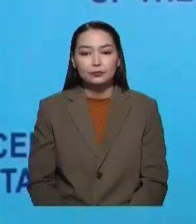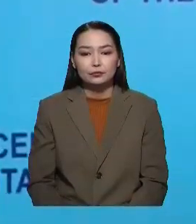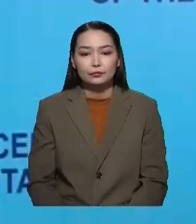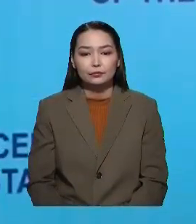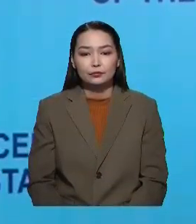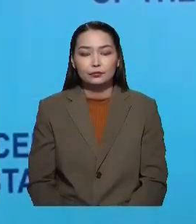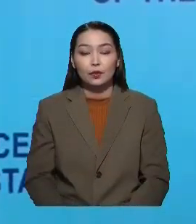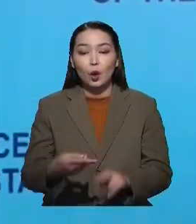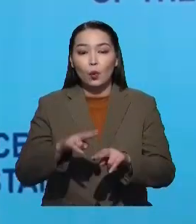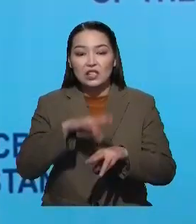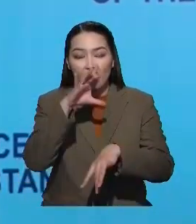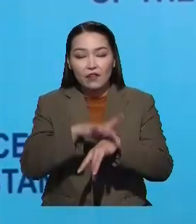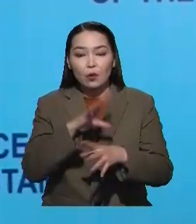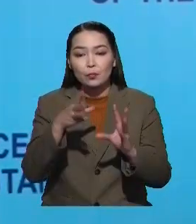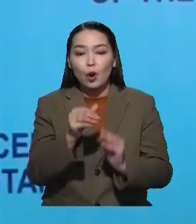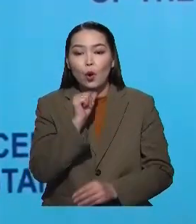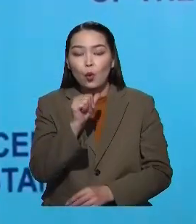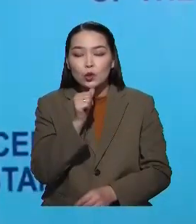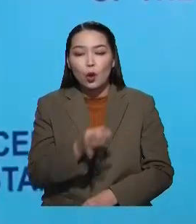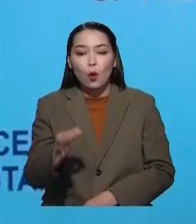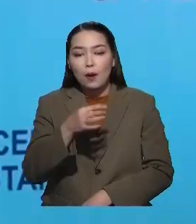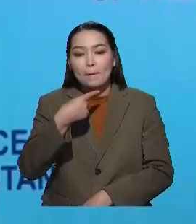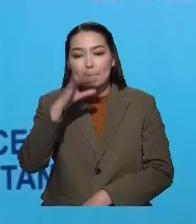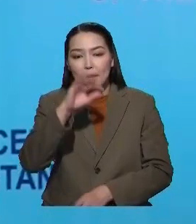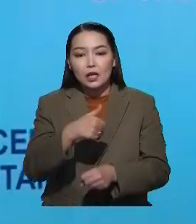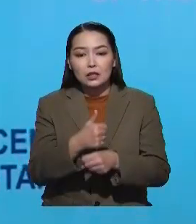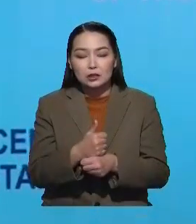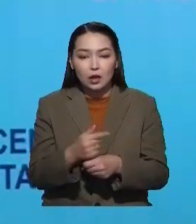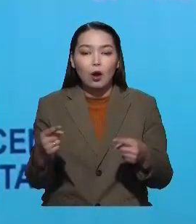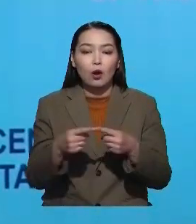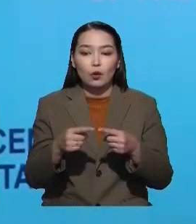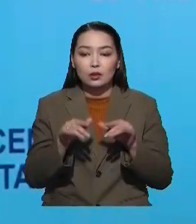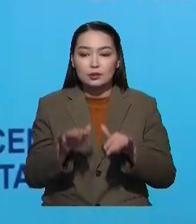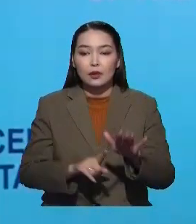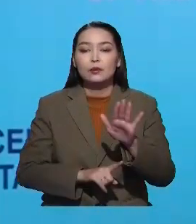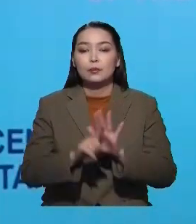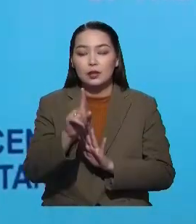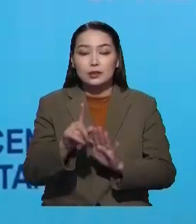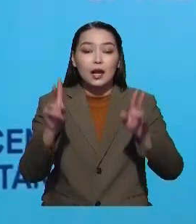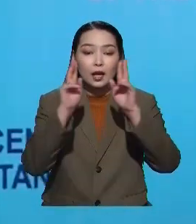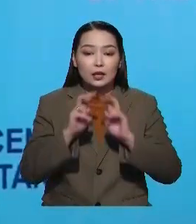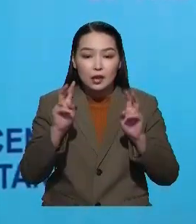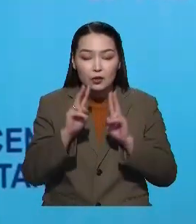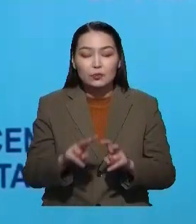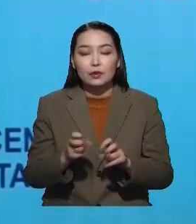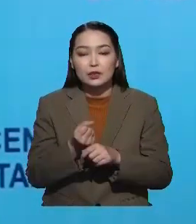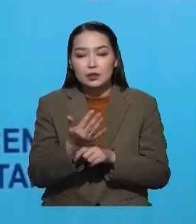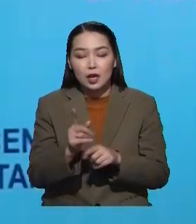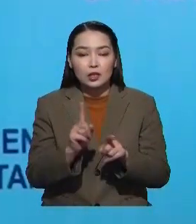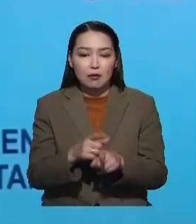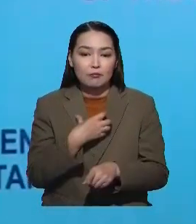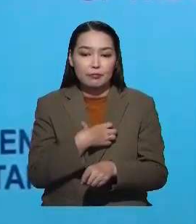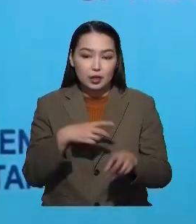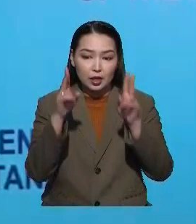Осы факты бойынша Қостанай облысының полиция департаменті қылмыстық іс қозғады. Тергеу аясында бірқатар қажетті тергеу